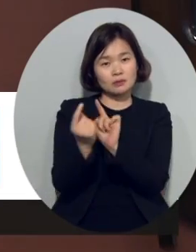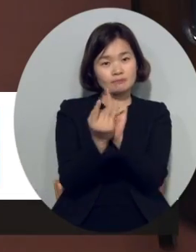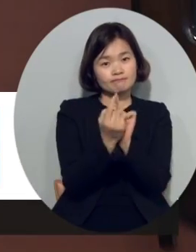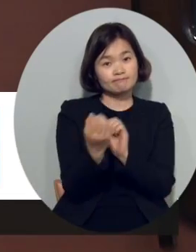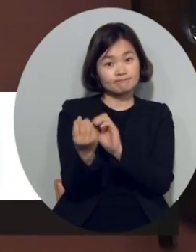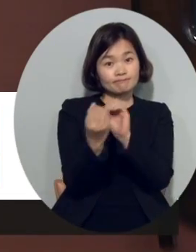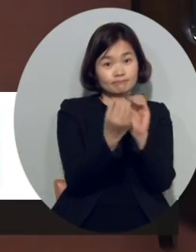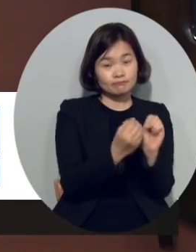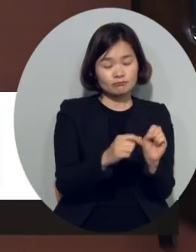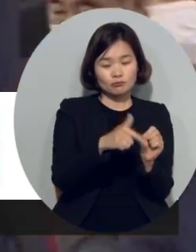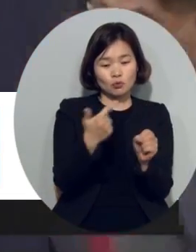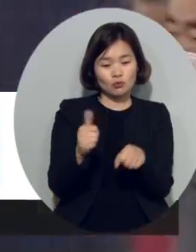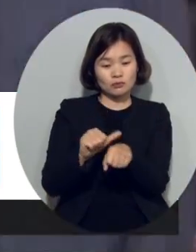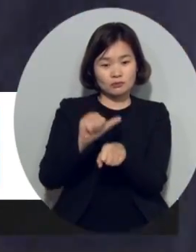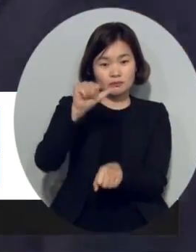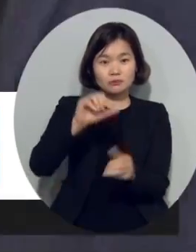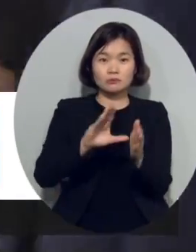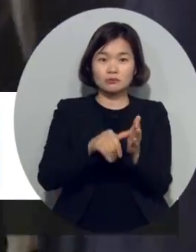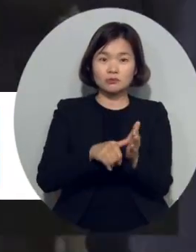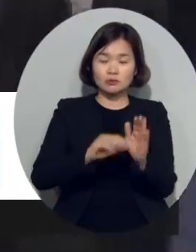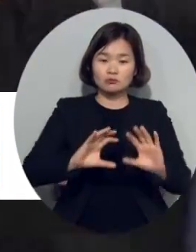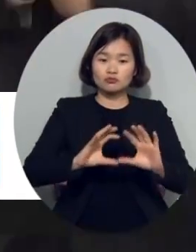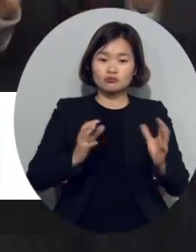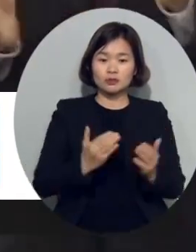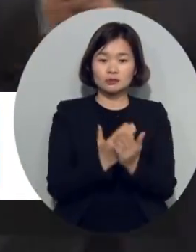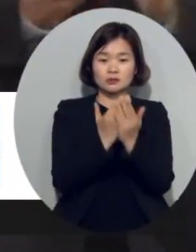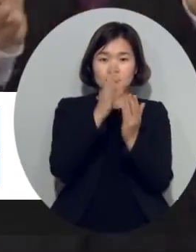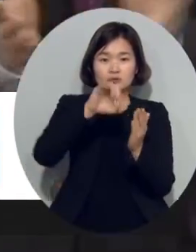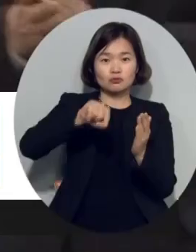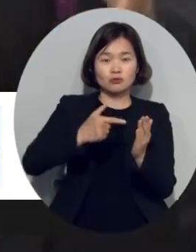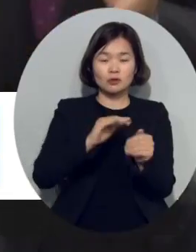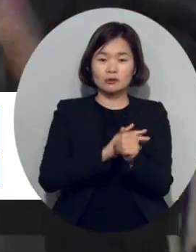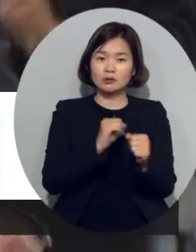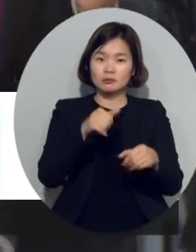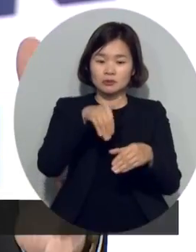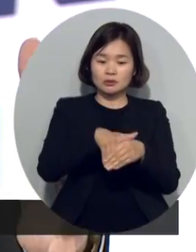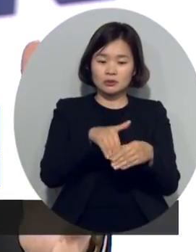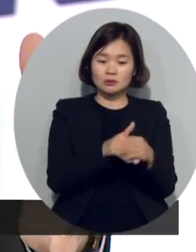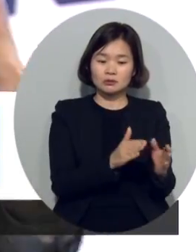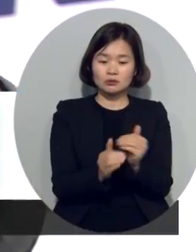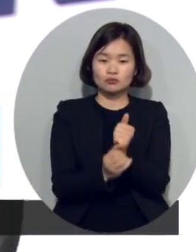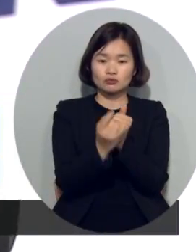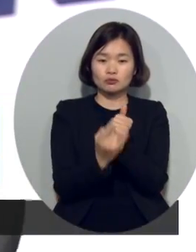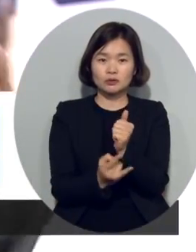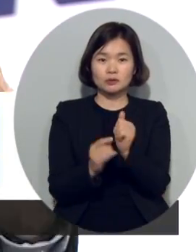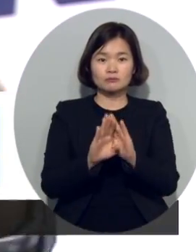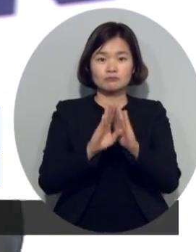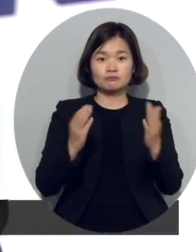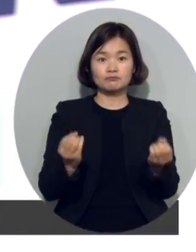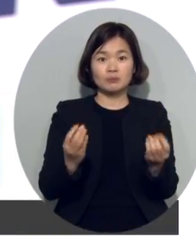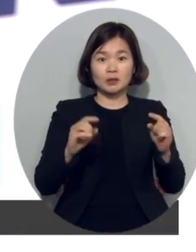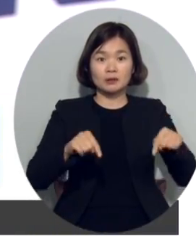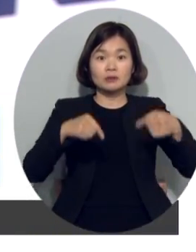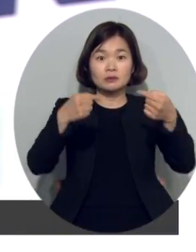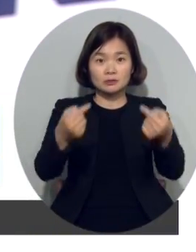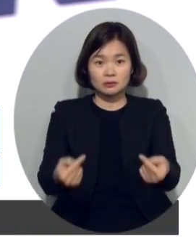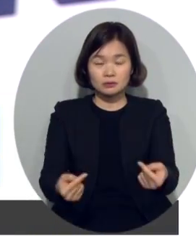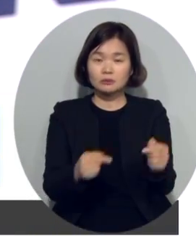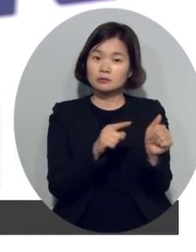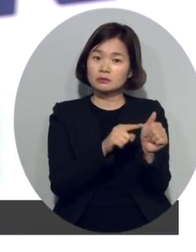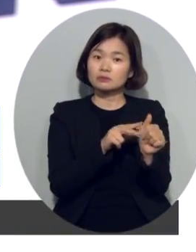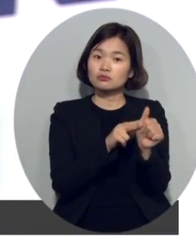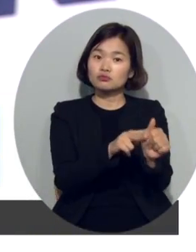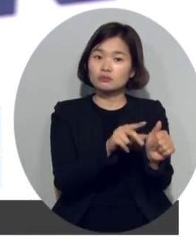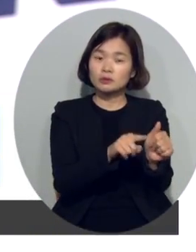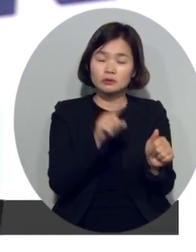오후 5시 국학 진흥원에서 열리는 경북 선거대책위원회 출범식에 참석합니다 윤 후보는